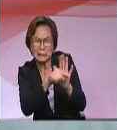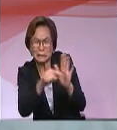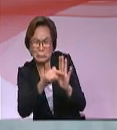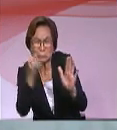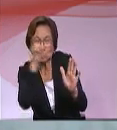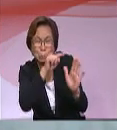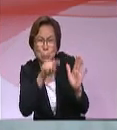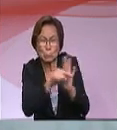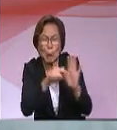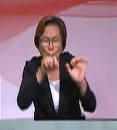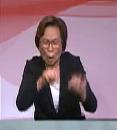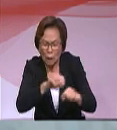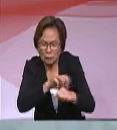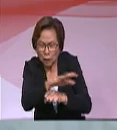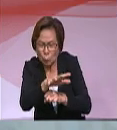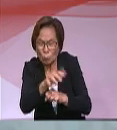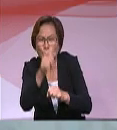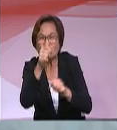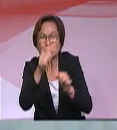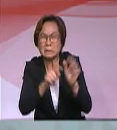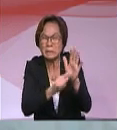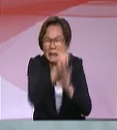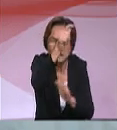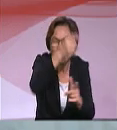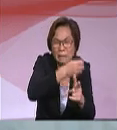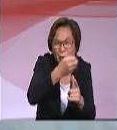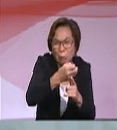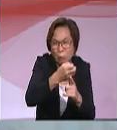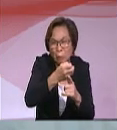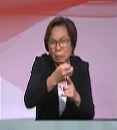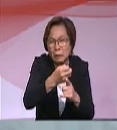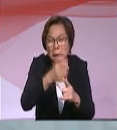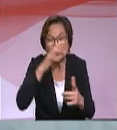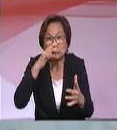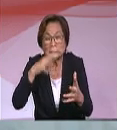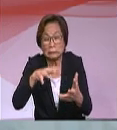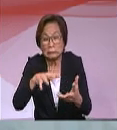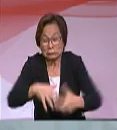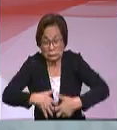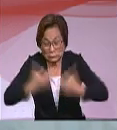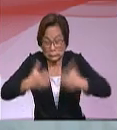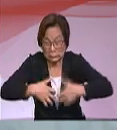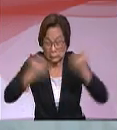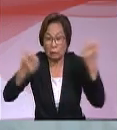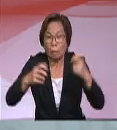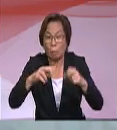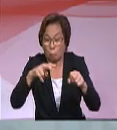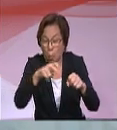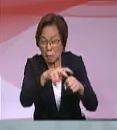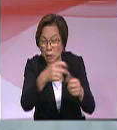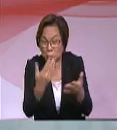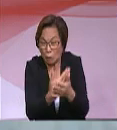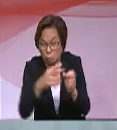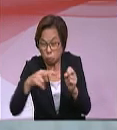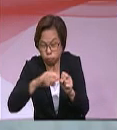ada keboleh jangkitan tu tinggi ataupun keganasan virus tersebut. Setakat